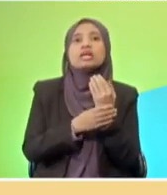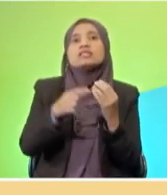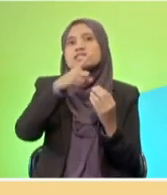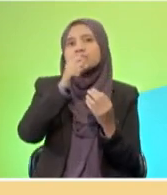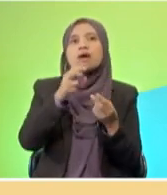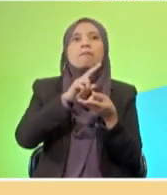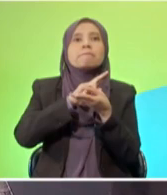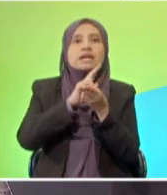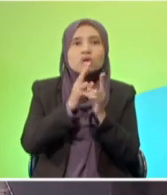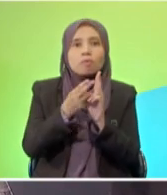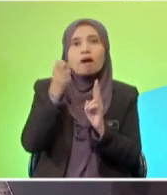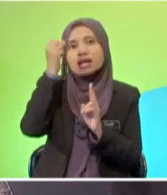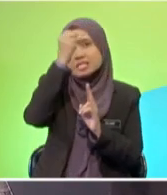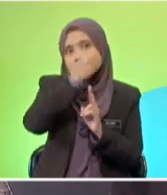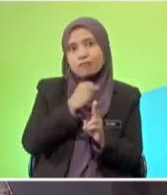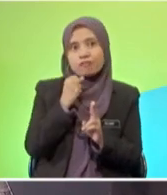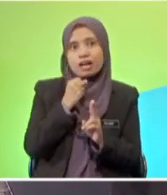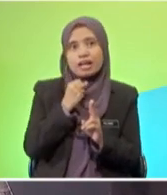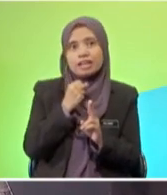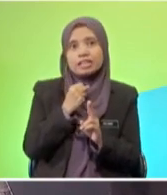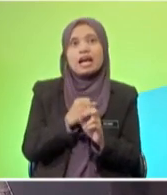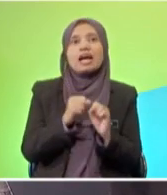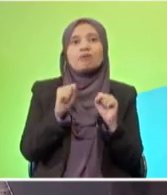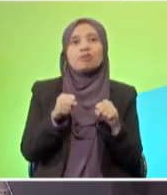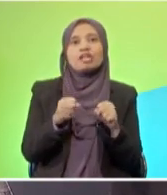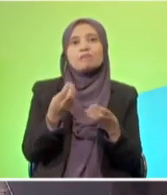bagus oke kita boleh bagi dua